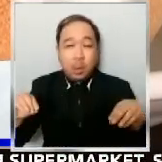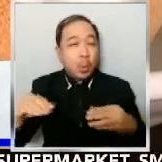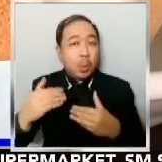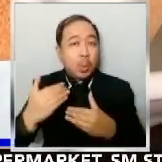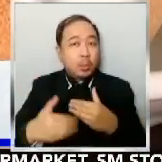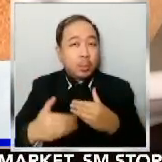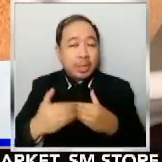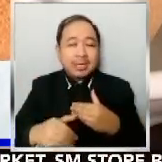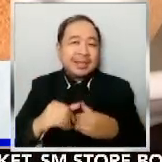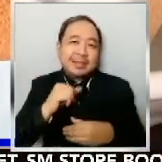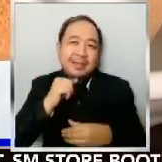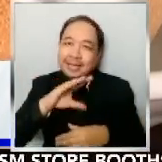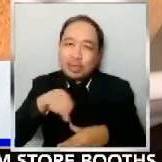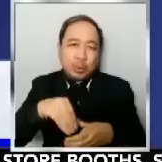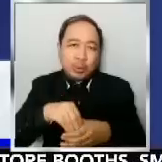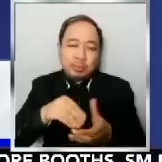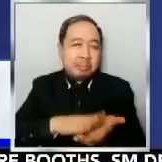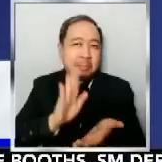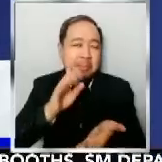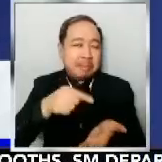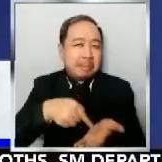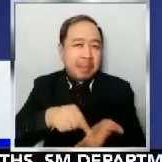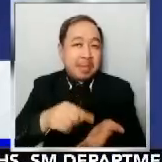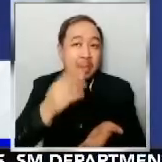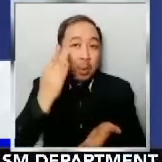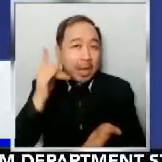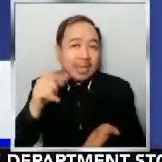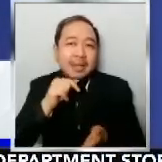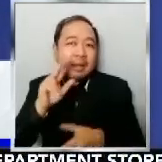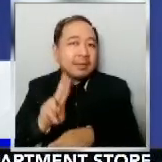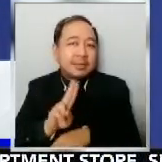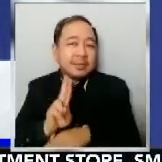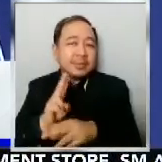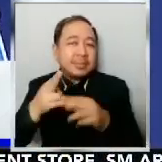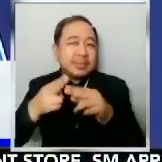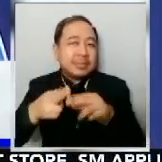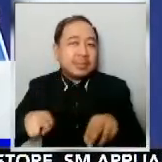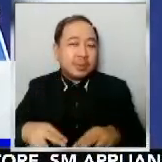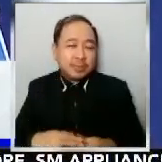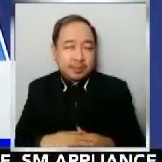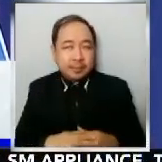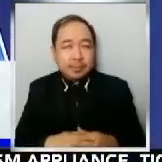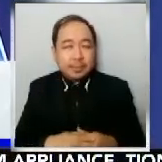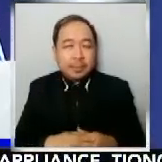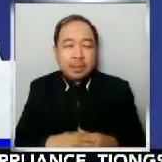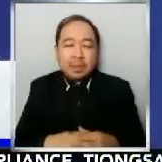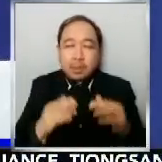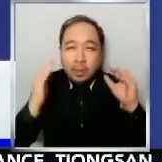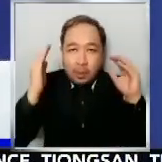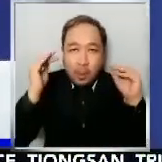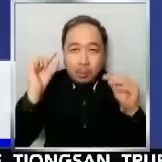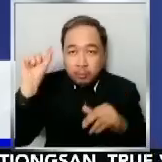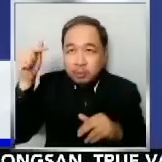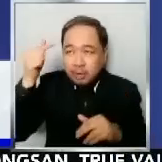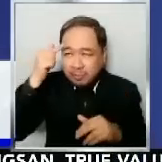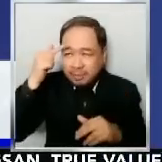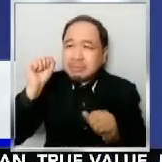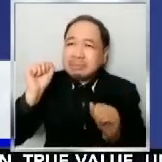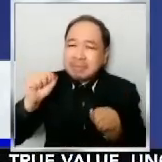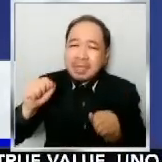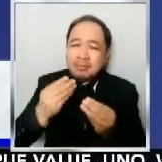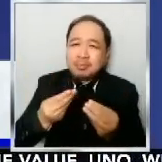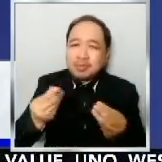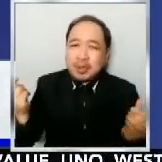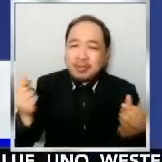Sana makagawa ang pamahalaan ng isang paraan para yung katulad namin sa industriya